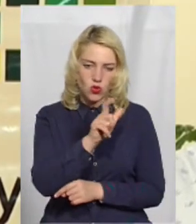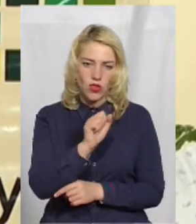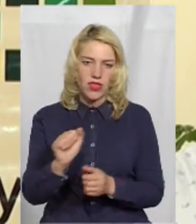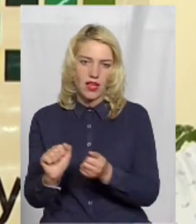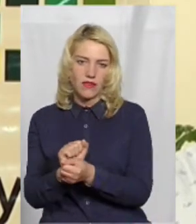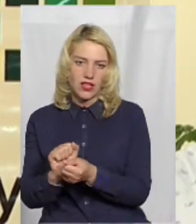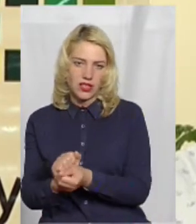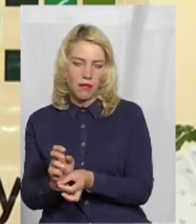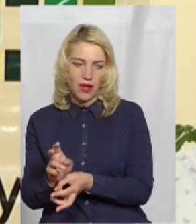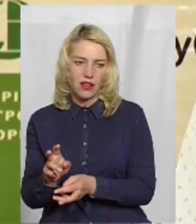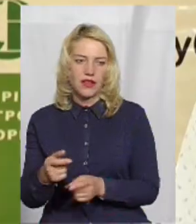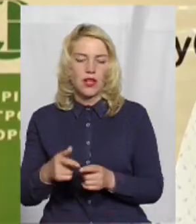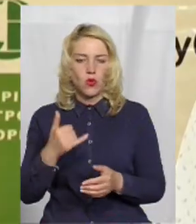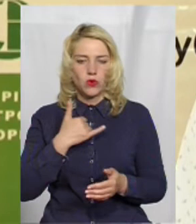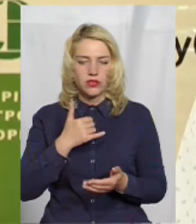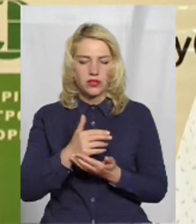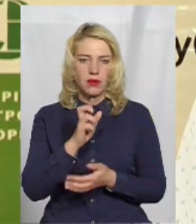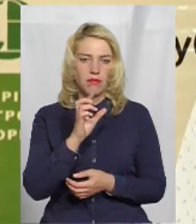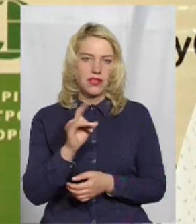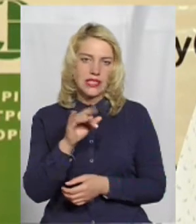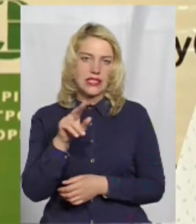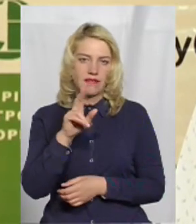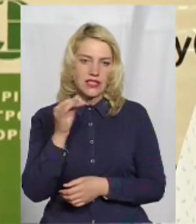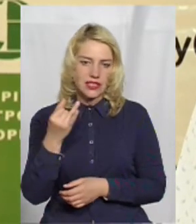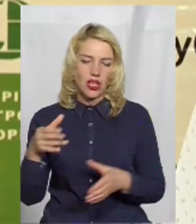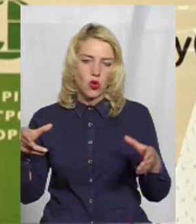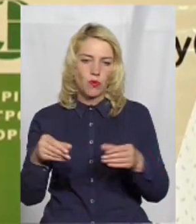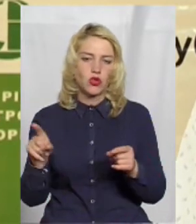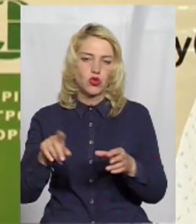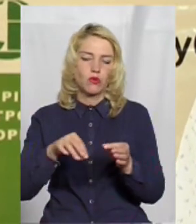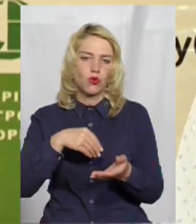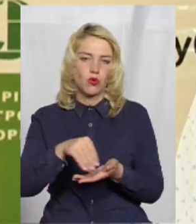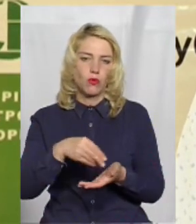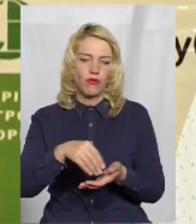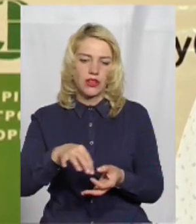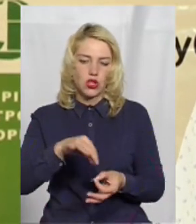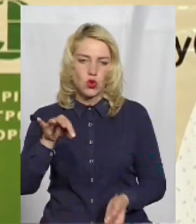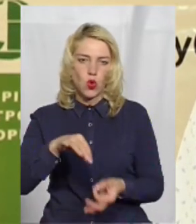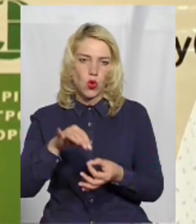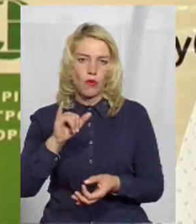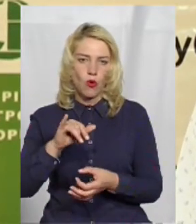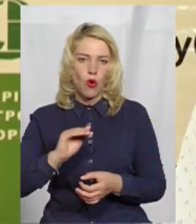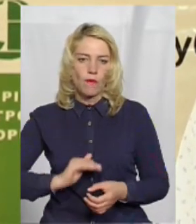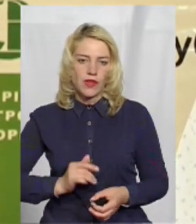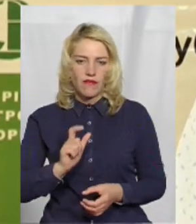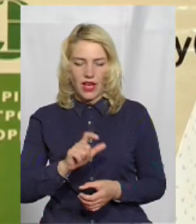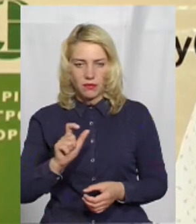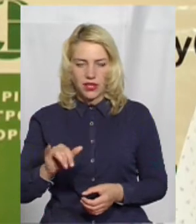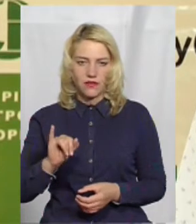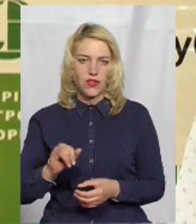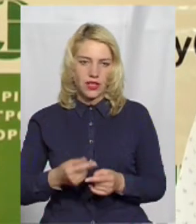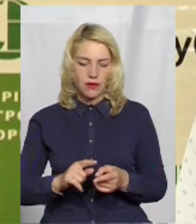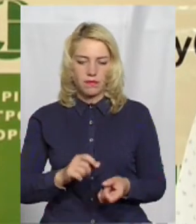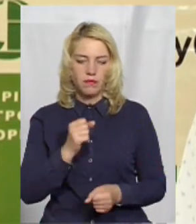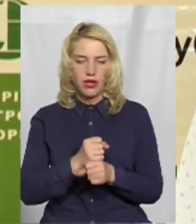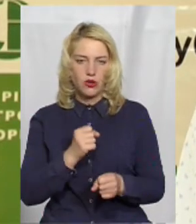кооператив, Берездівський енергетичний кооператив, для того, щоб купувати солому, грубо кажучи, фермерів, переробляти її на